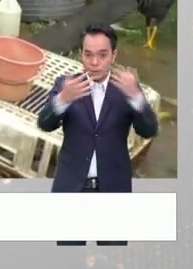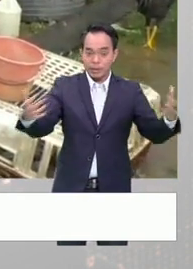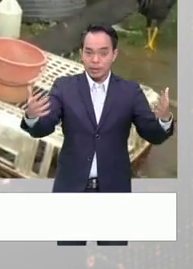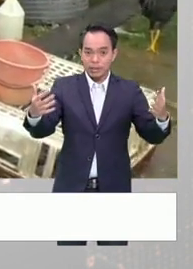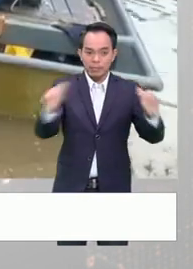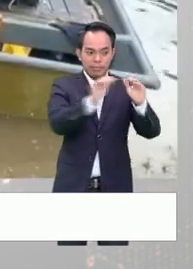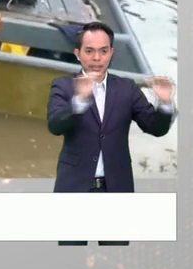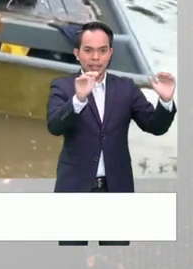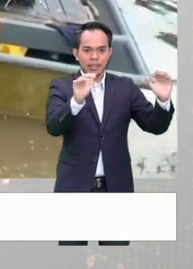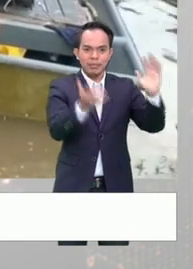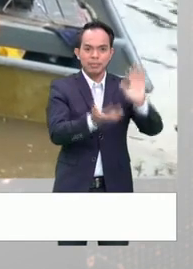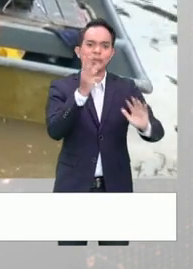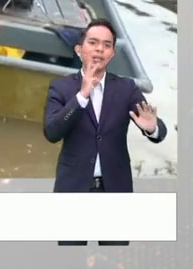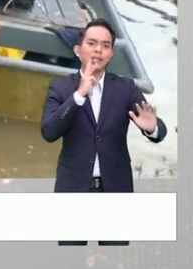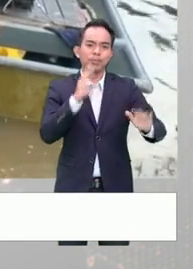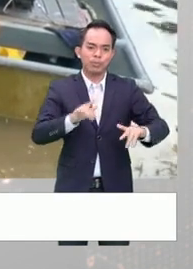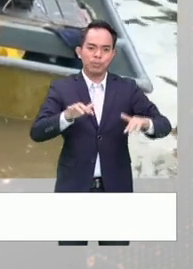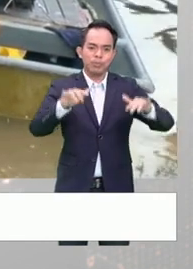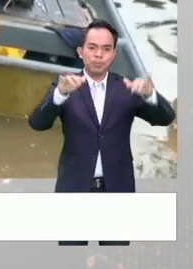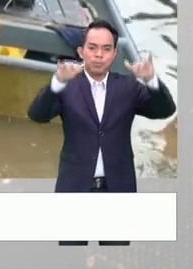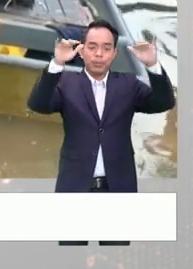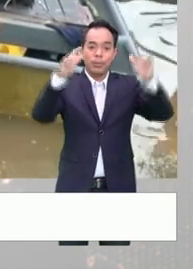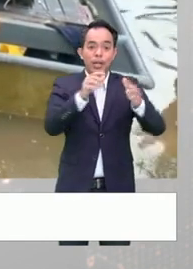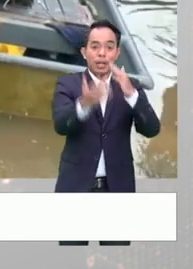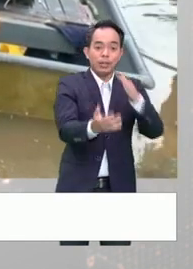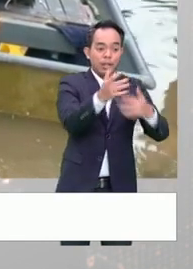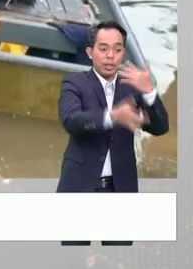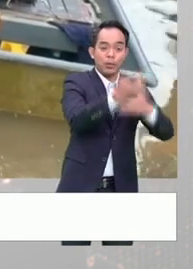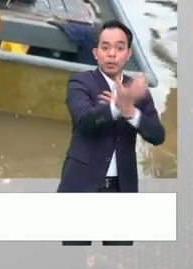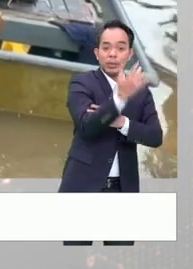paras air sungai golok yang sejak daripada awal pagi